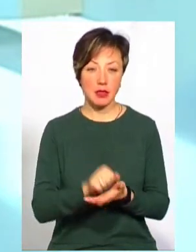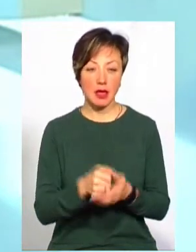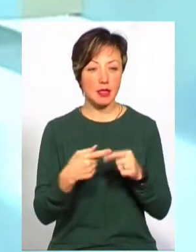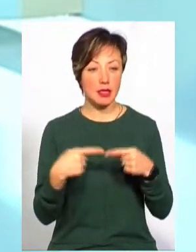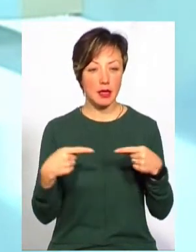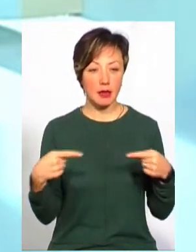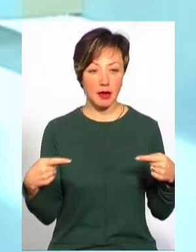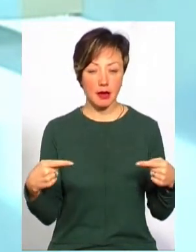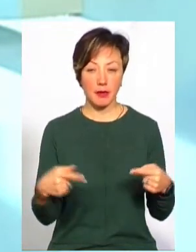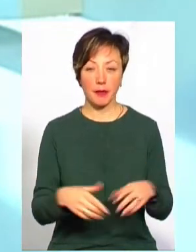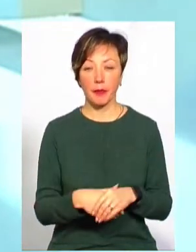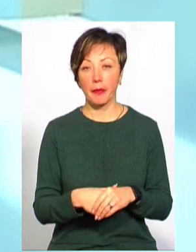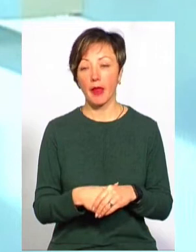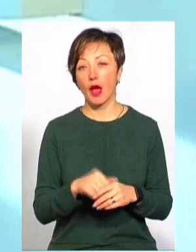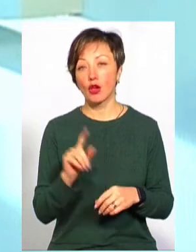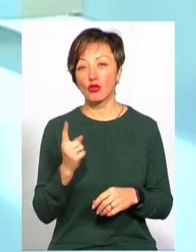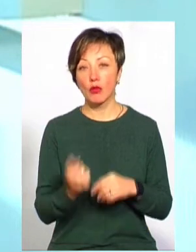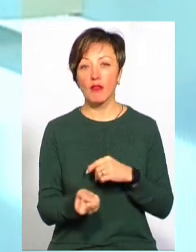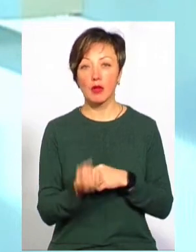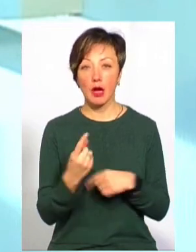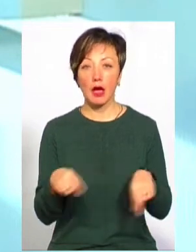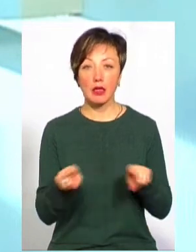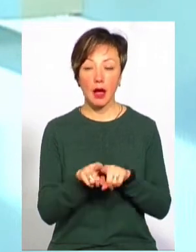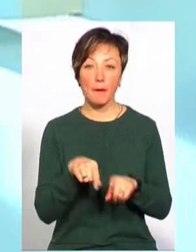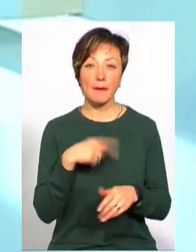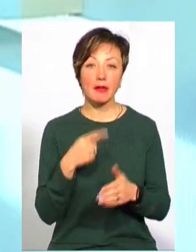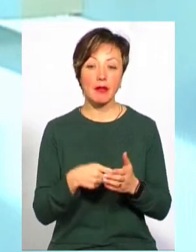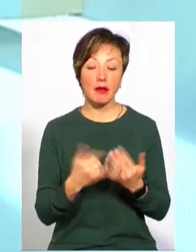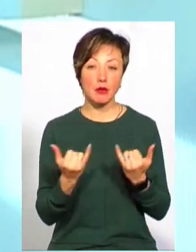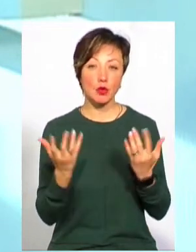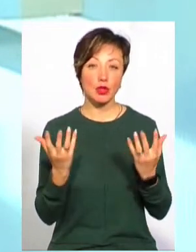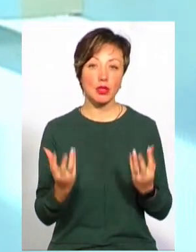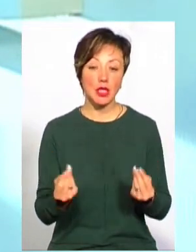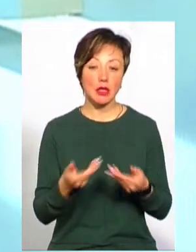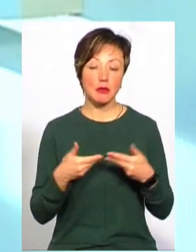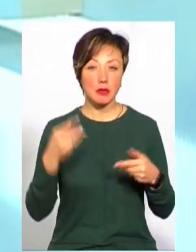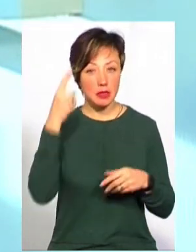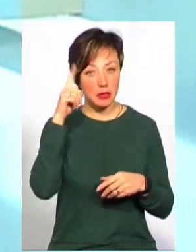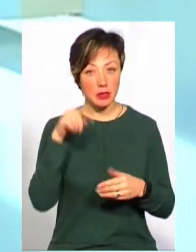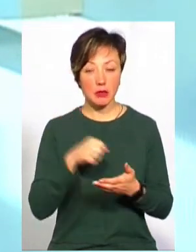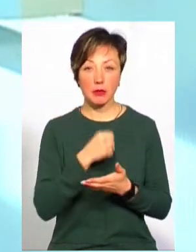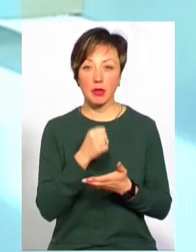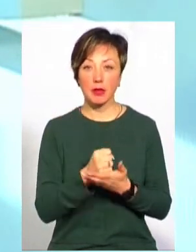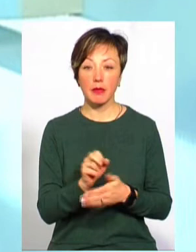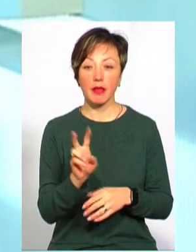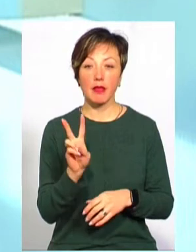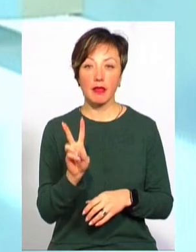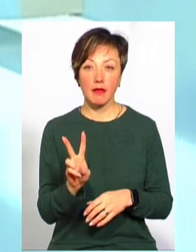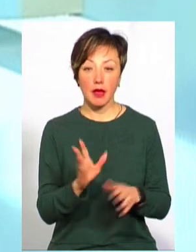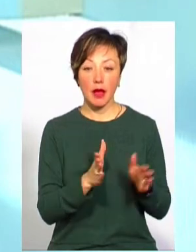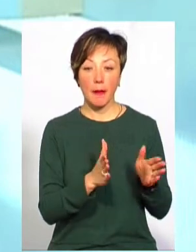зайнятості і так далі, і так далі. Чому виникає таке питання? Тому що на сьогоднішній день ми знаємо, що прийнято дві